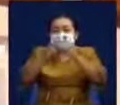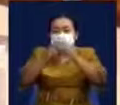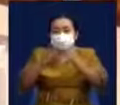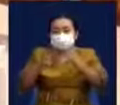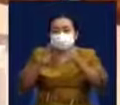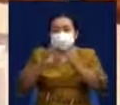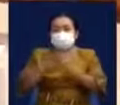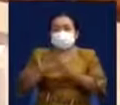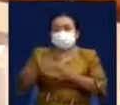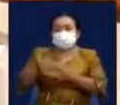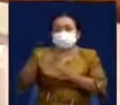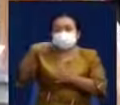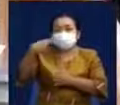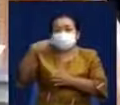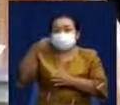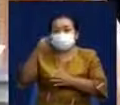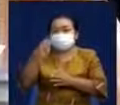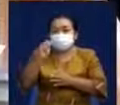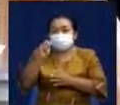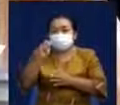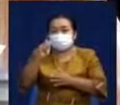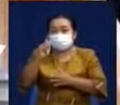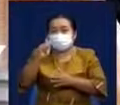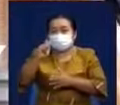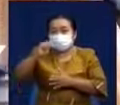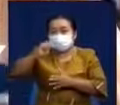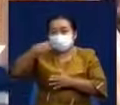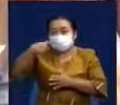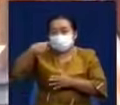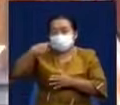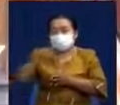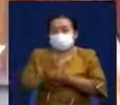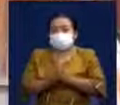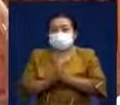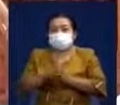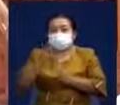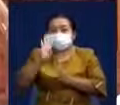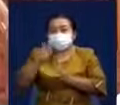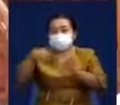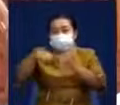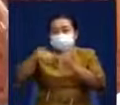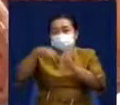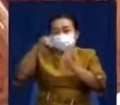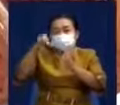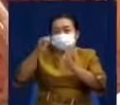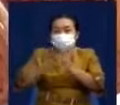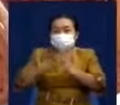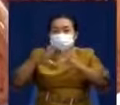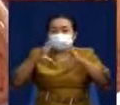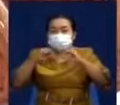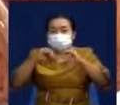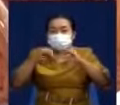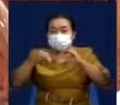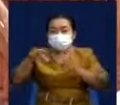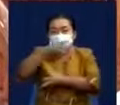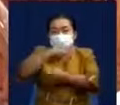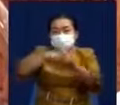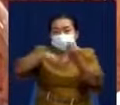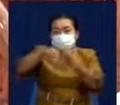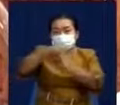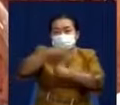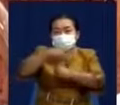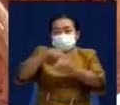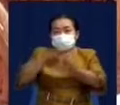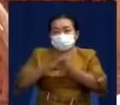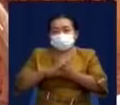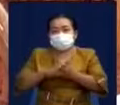องบัวตำบลอรัญยิกอำเภอเมืองจังหวัดพิษณุโลกซึ่งเป็นชุมชนรอบค่ายสมเด็จพระเอกาทศรสเพื่อเฉลิมพระเกียรติเนื่